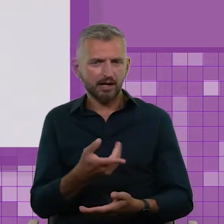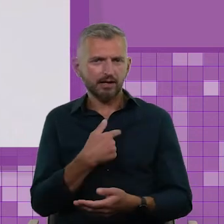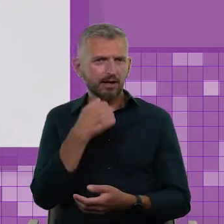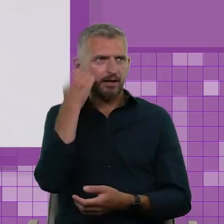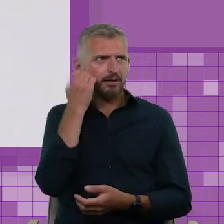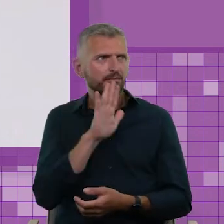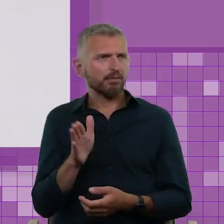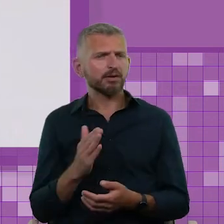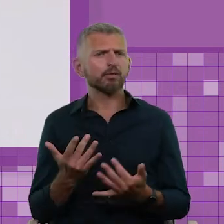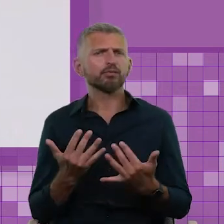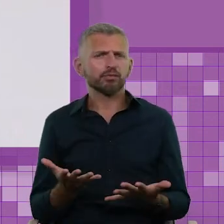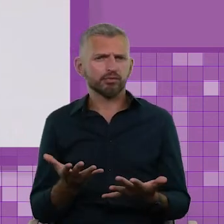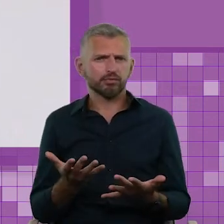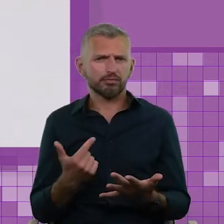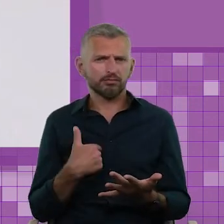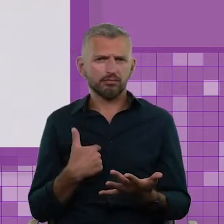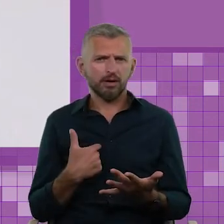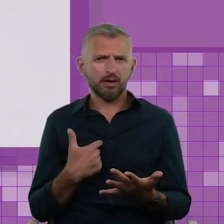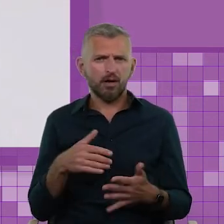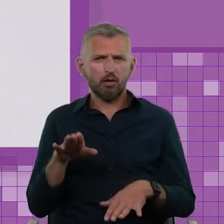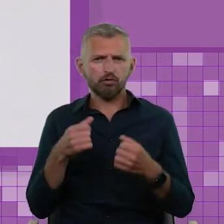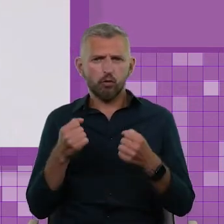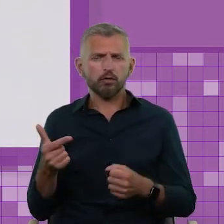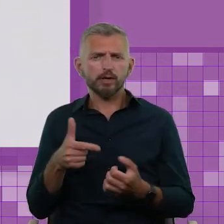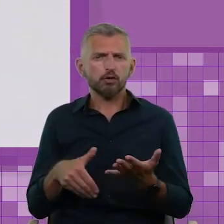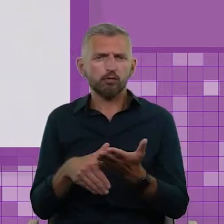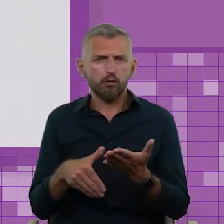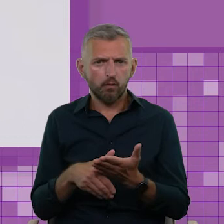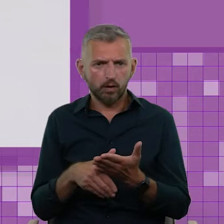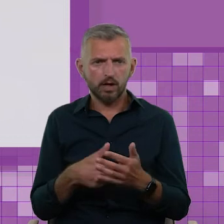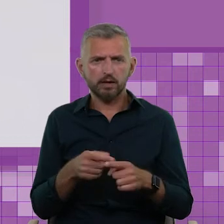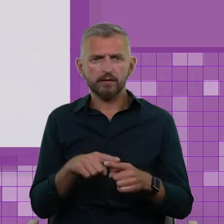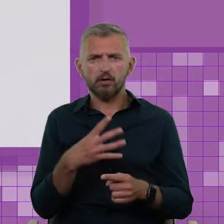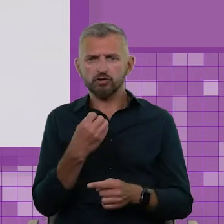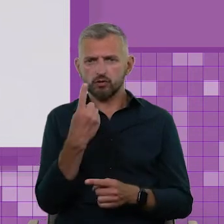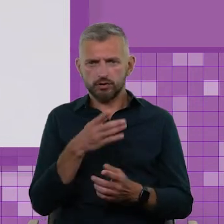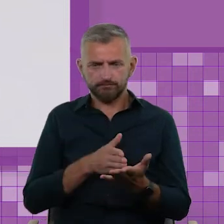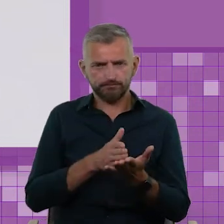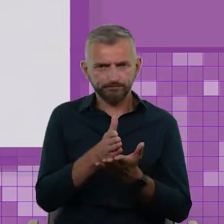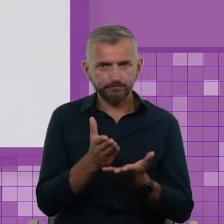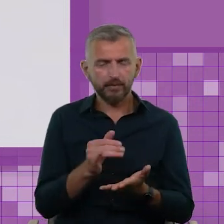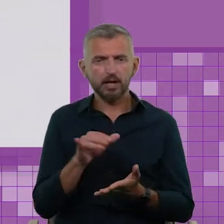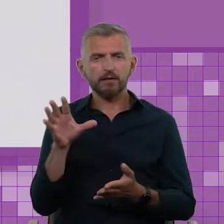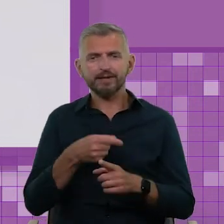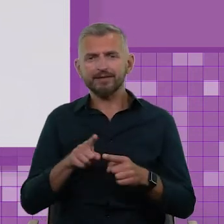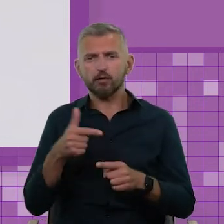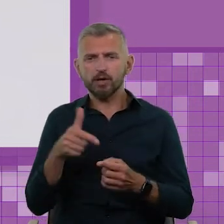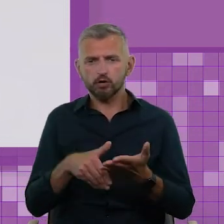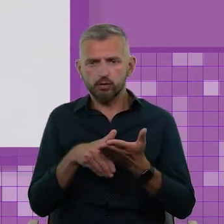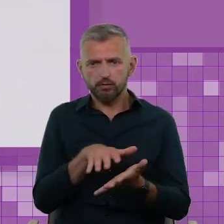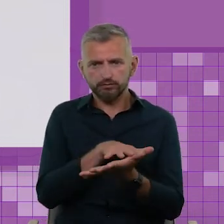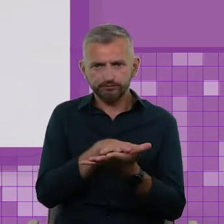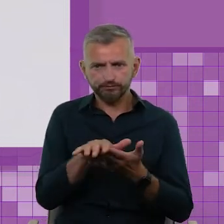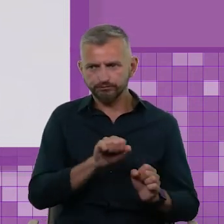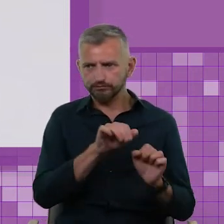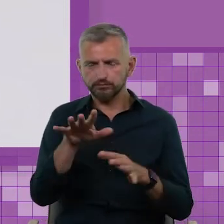яку величезну кількість тонн гуманітарної допомоги, це ще додатково до цього. І вся ця гуманітарна допомога пішла теж